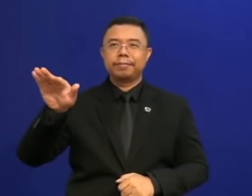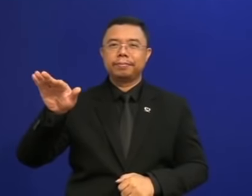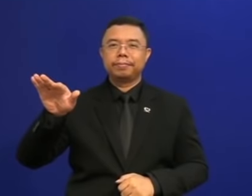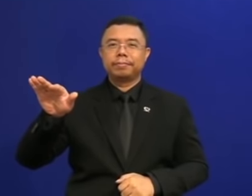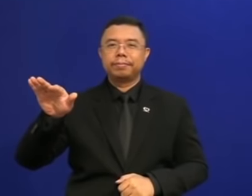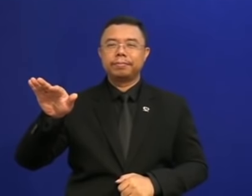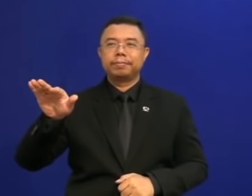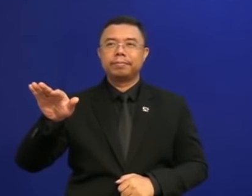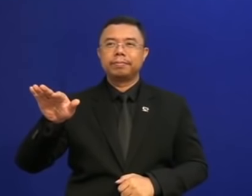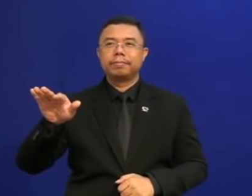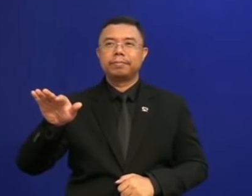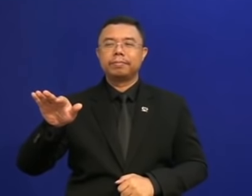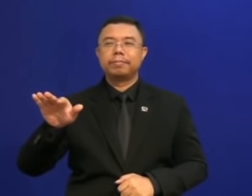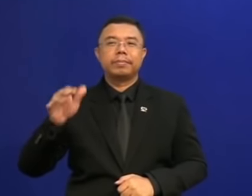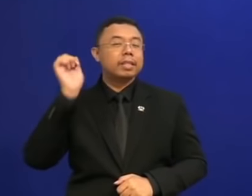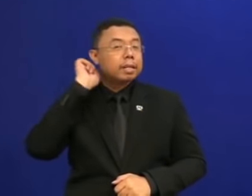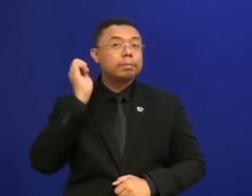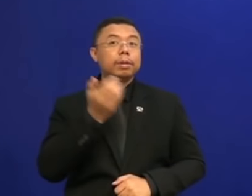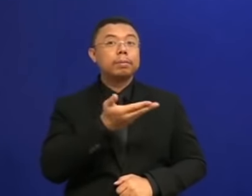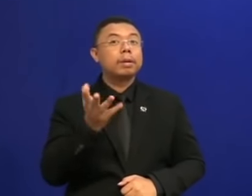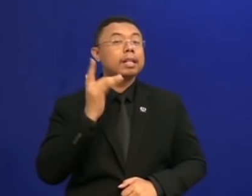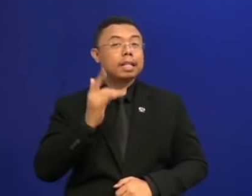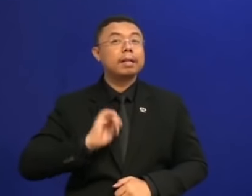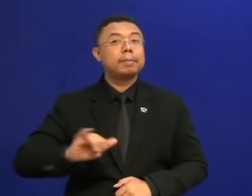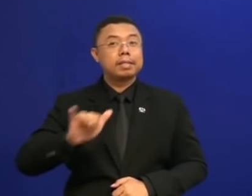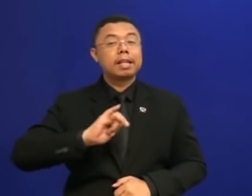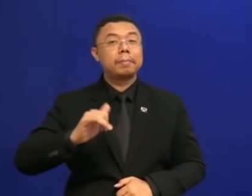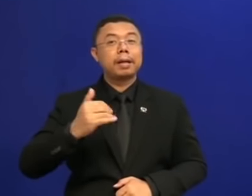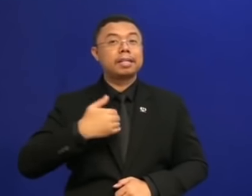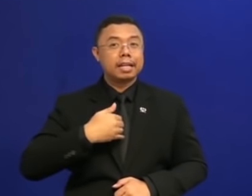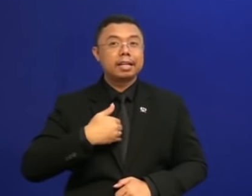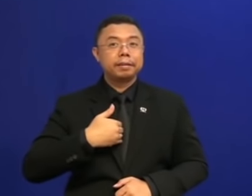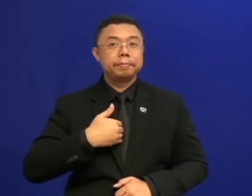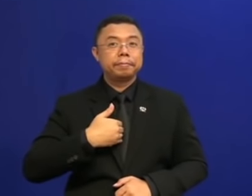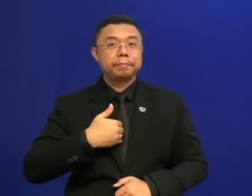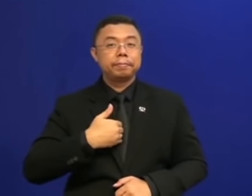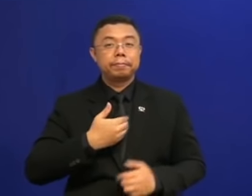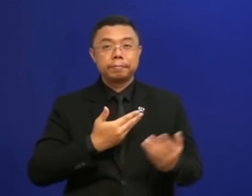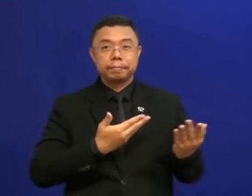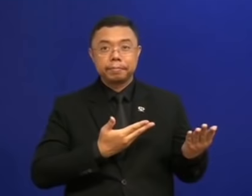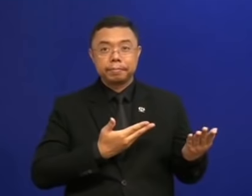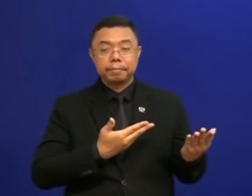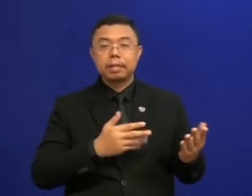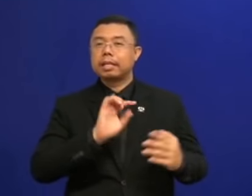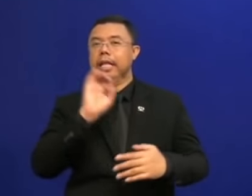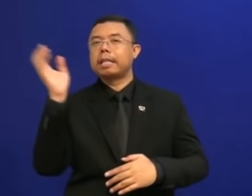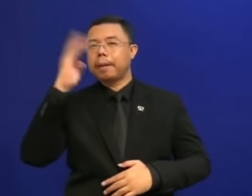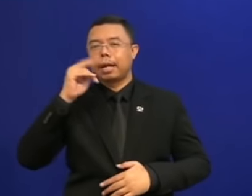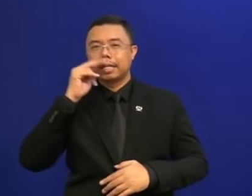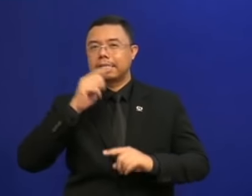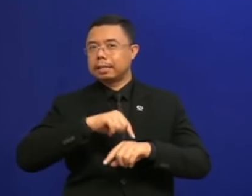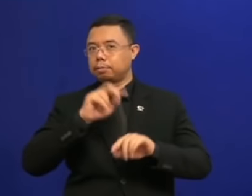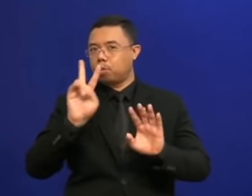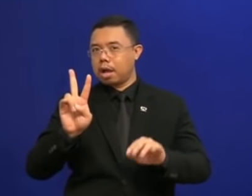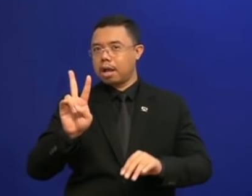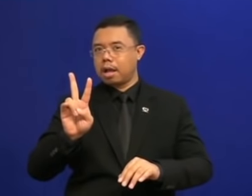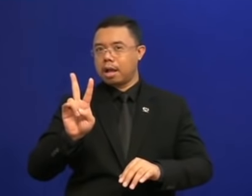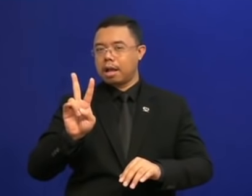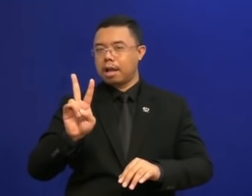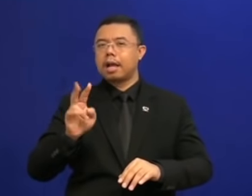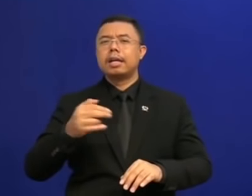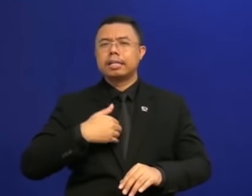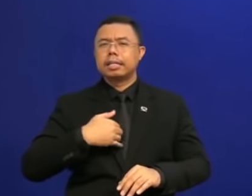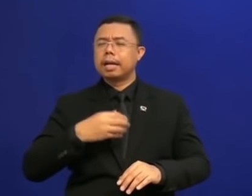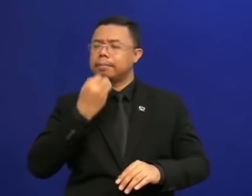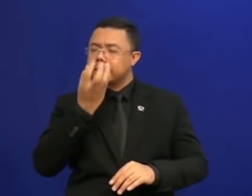pulang. Ibu-ibu akan tetap bersama-sama dengan saya. Ya, tiap hari Senin jam 2.